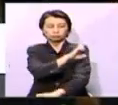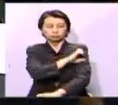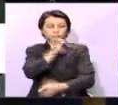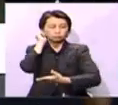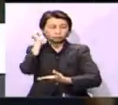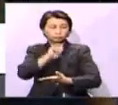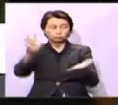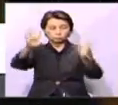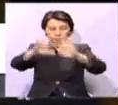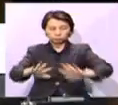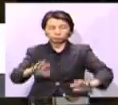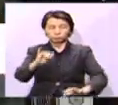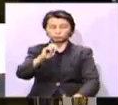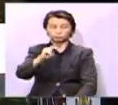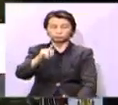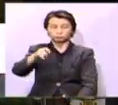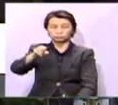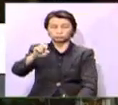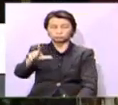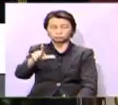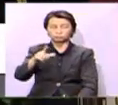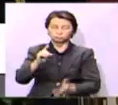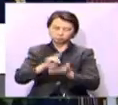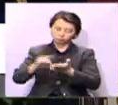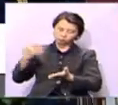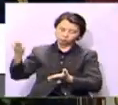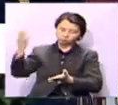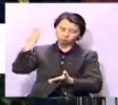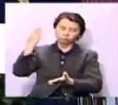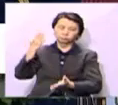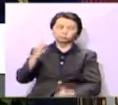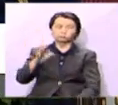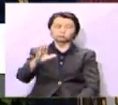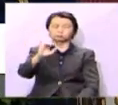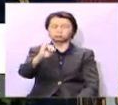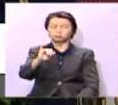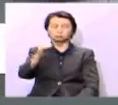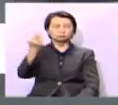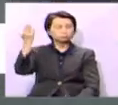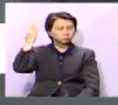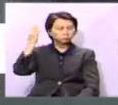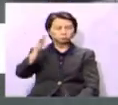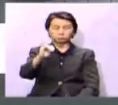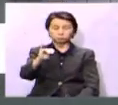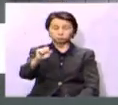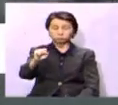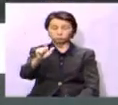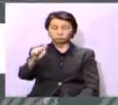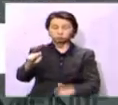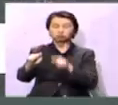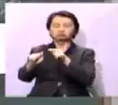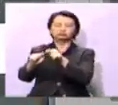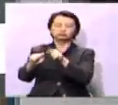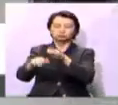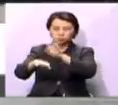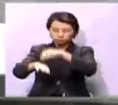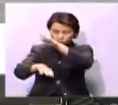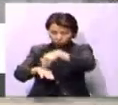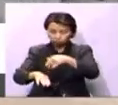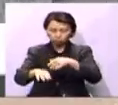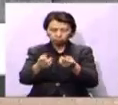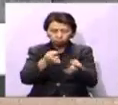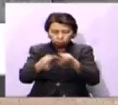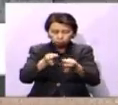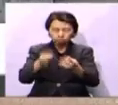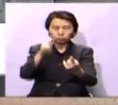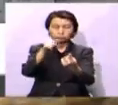Sekretariat ASEAN Nepal di Kuala Lumpur. Minggu lalu, bekas pengerusi Felda Tan Sri Muhammad Isa Abdul Samad antara dipanggil memberi